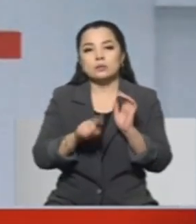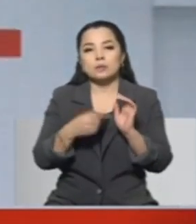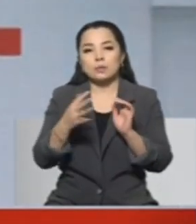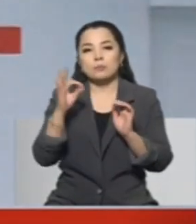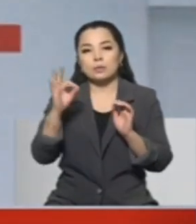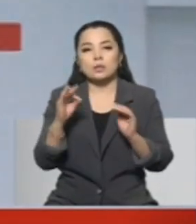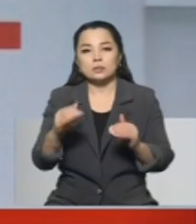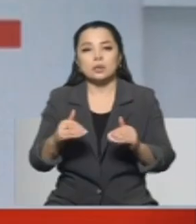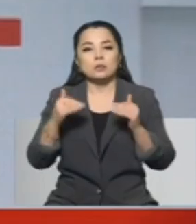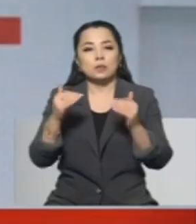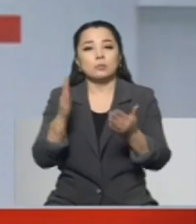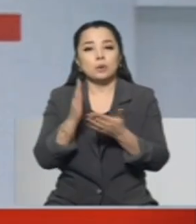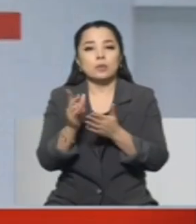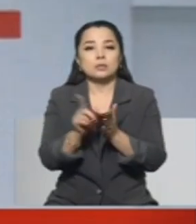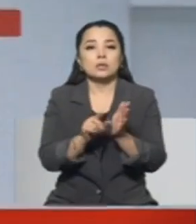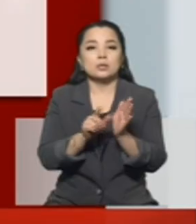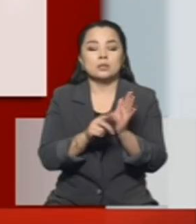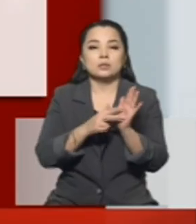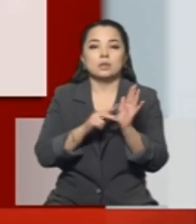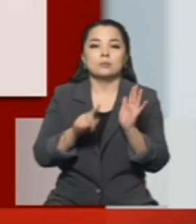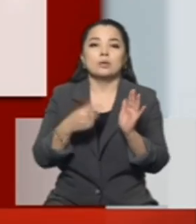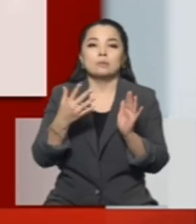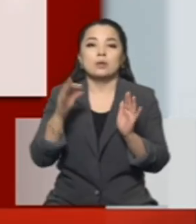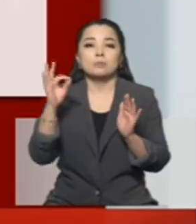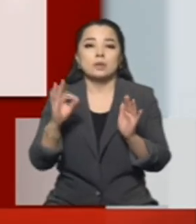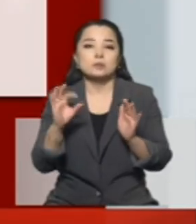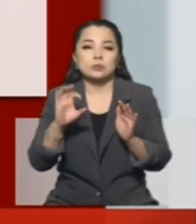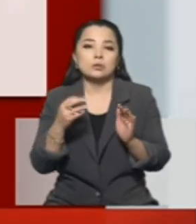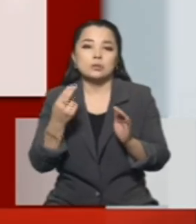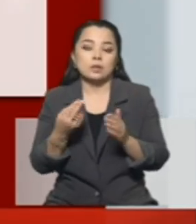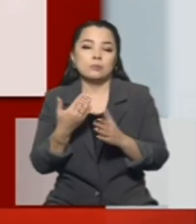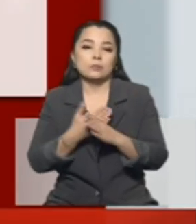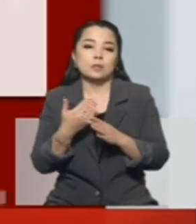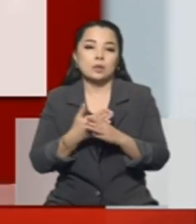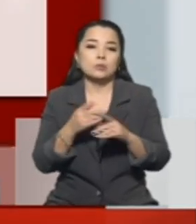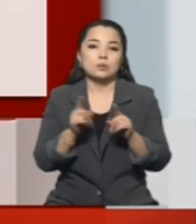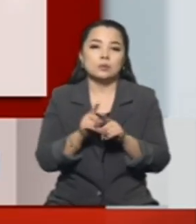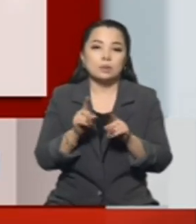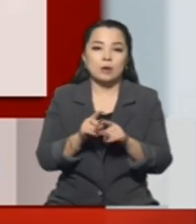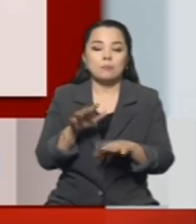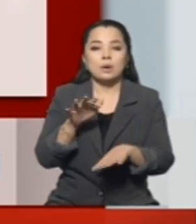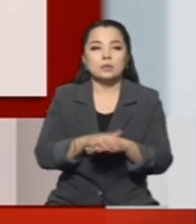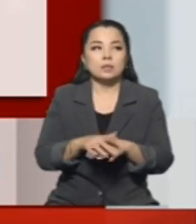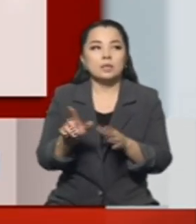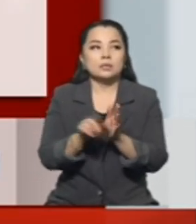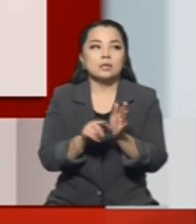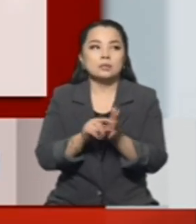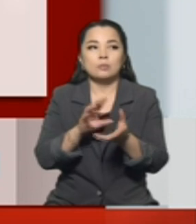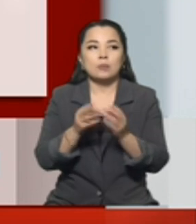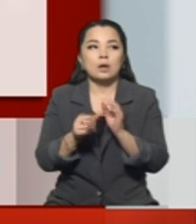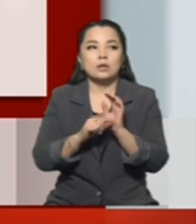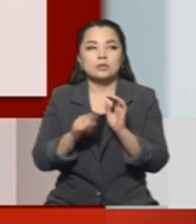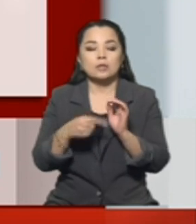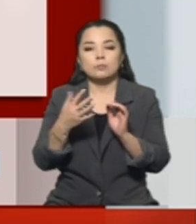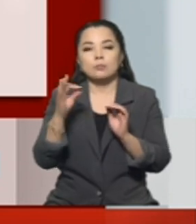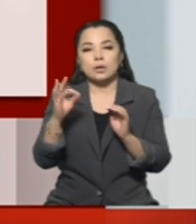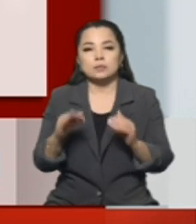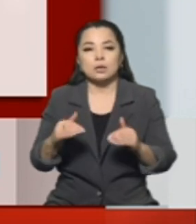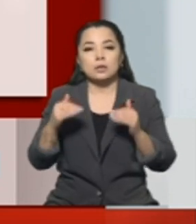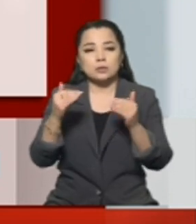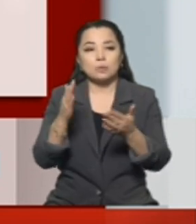6,5%-ға индекстеледі. Зейнетақы 8,5%-ға, әлеуметтік жәрдемақылар мен базалық зейнетақы 6,5%-ға